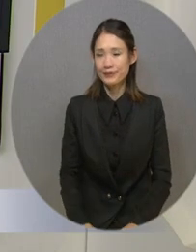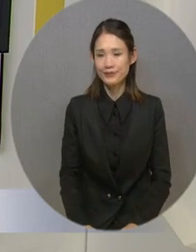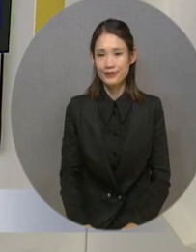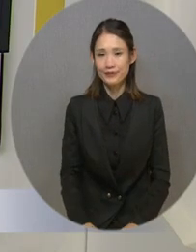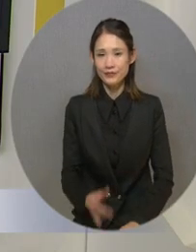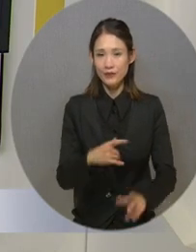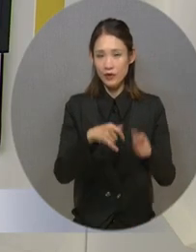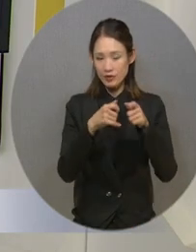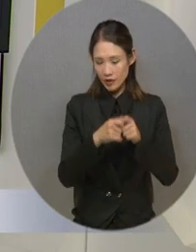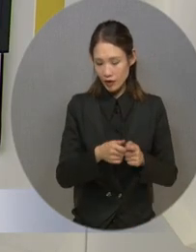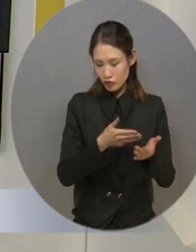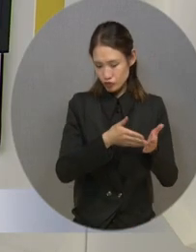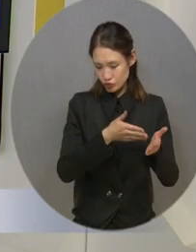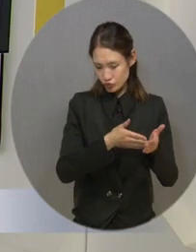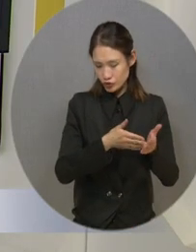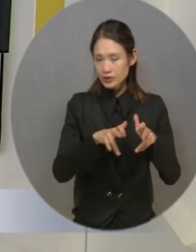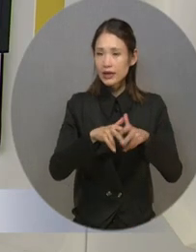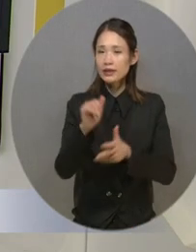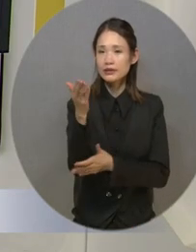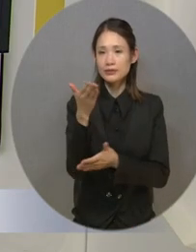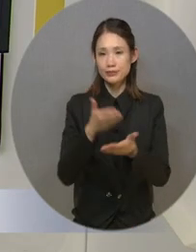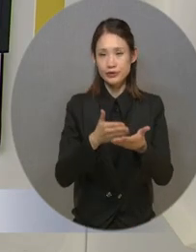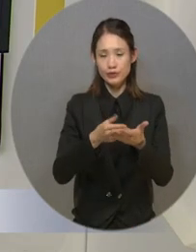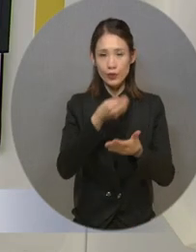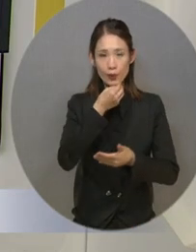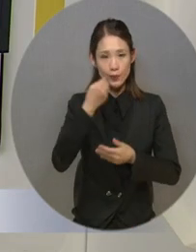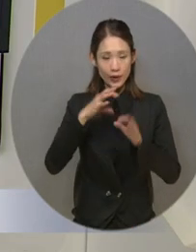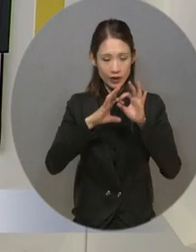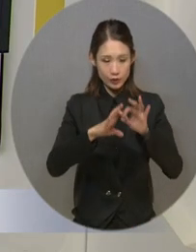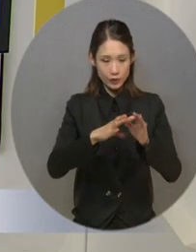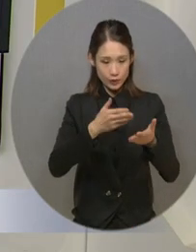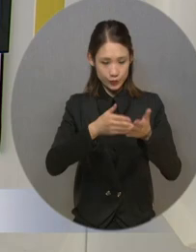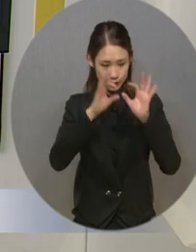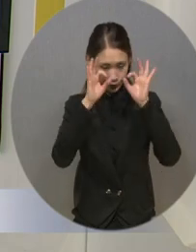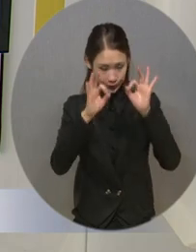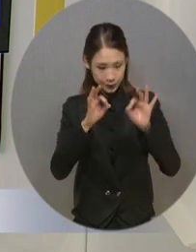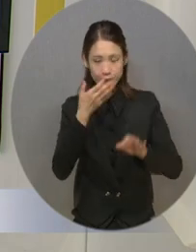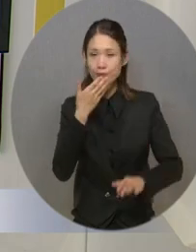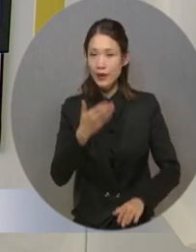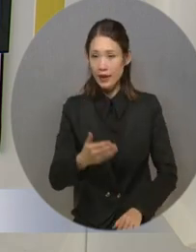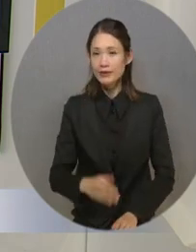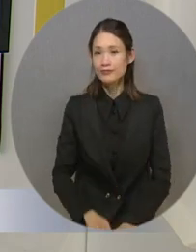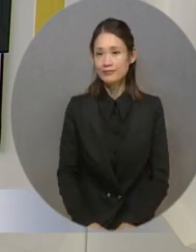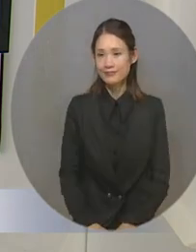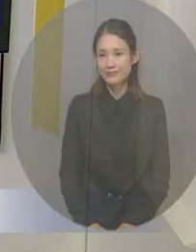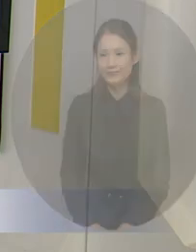더 자세한 뉴스는 장애인 신문과 웰페어뉴스 홈페이지를 통해 확인할 수 있습니다